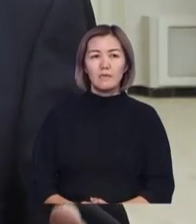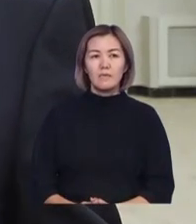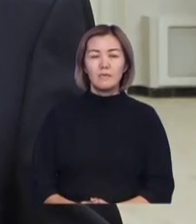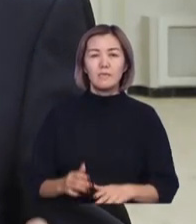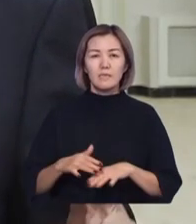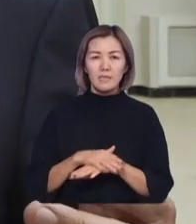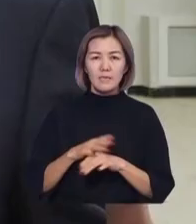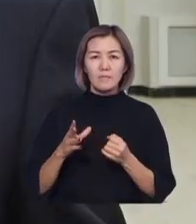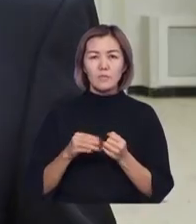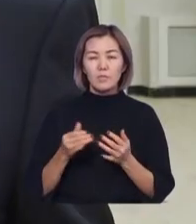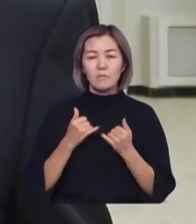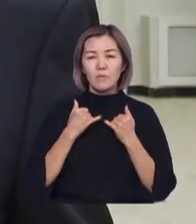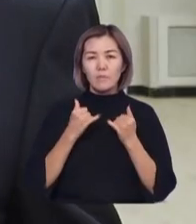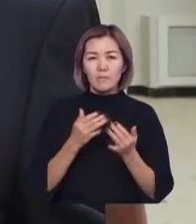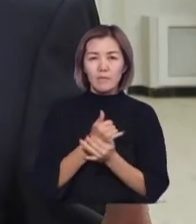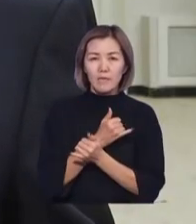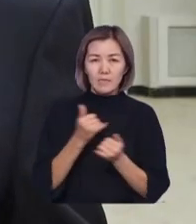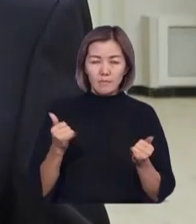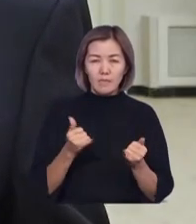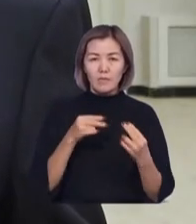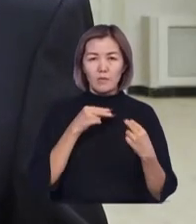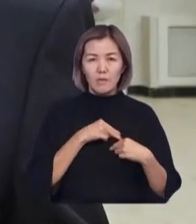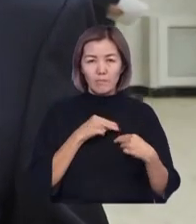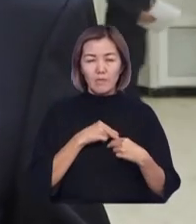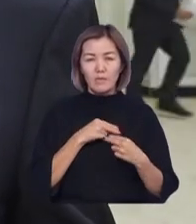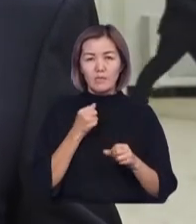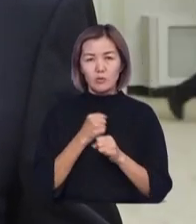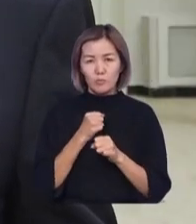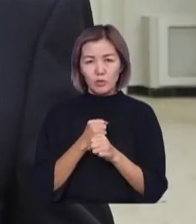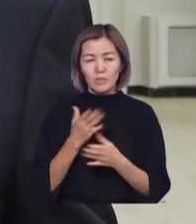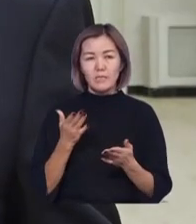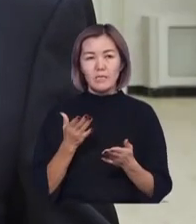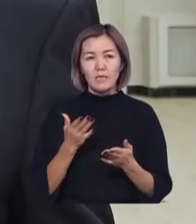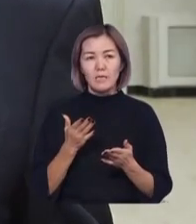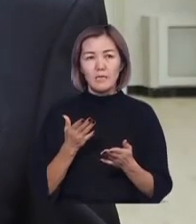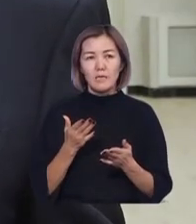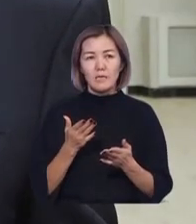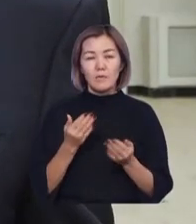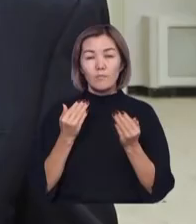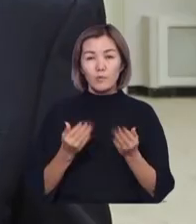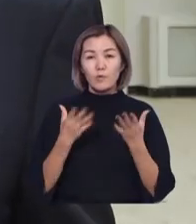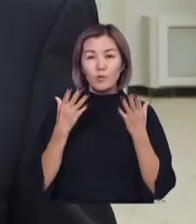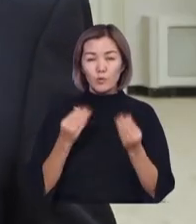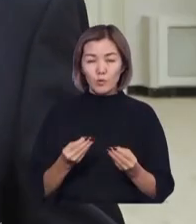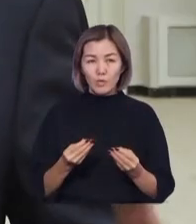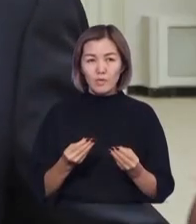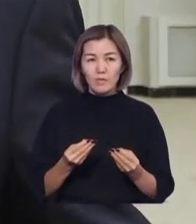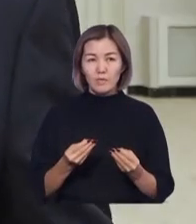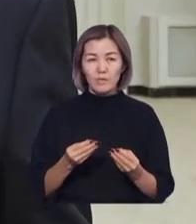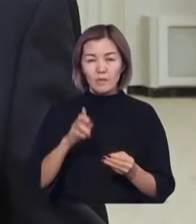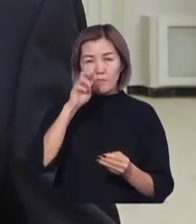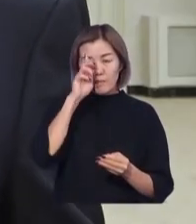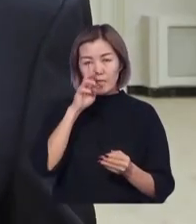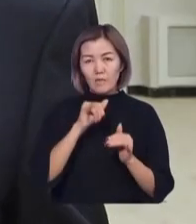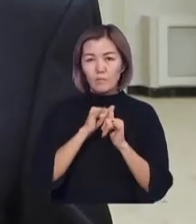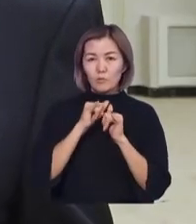Елім, жерім деп көп маңдай терін төкті. Енді осындай жағдайда, қазіргі жағдайда мемлекетіміз